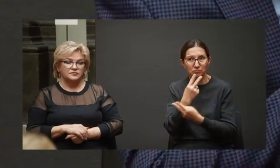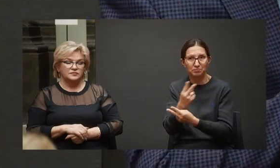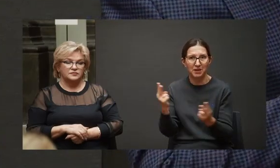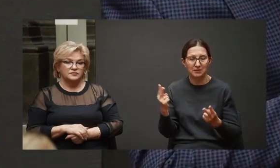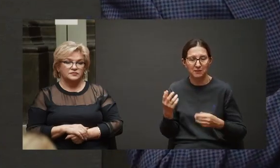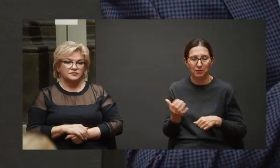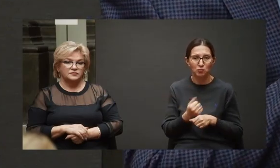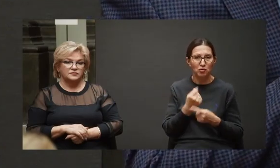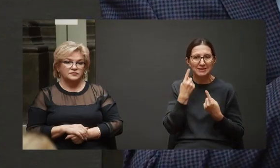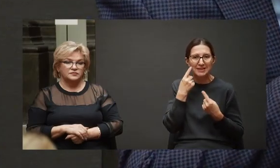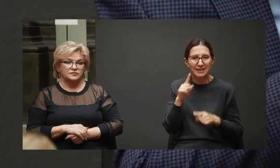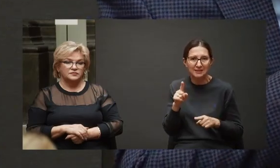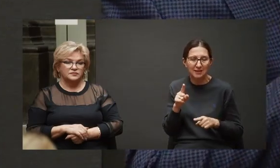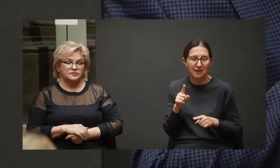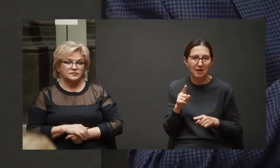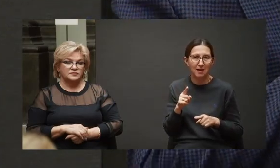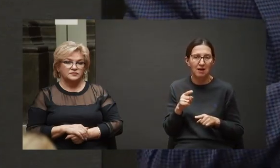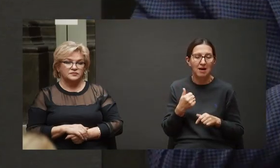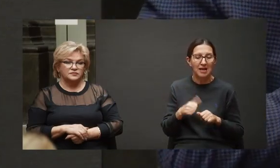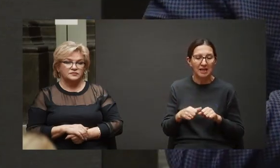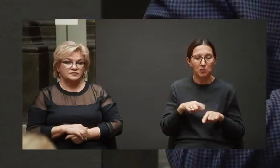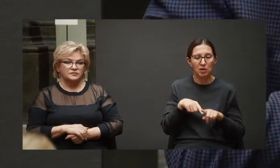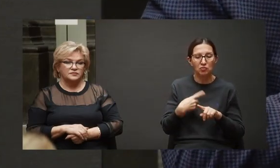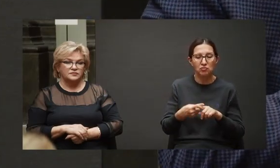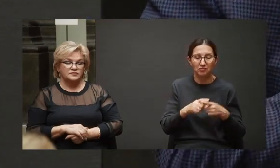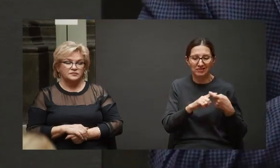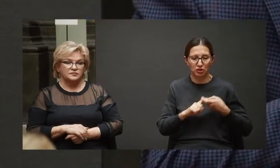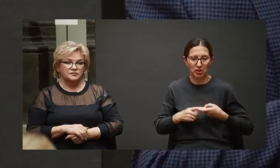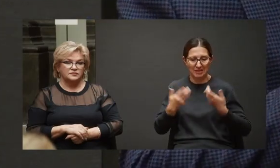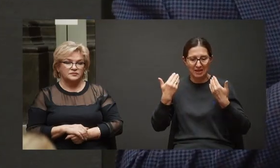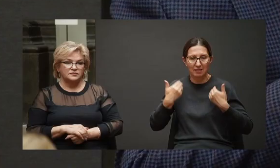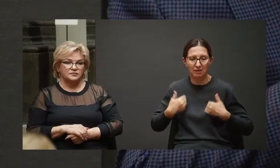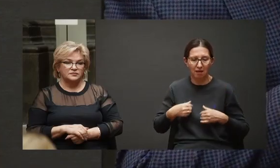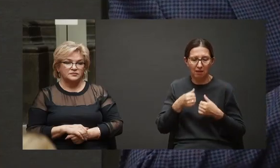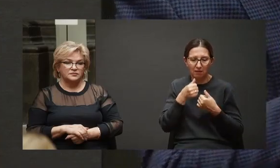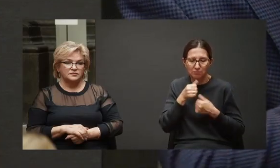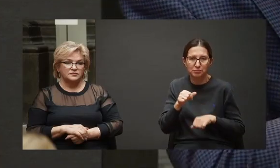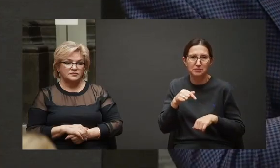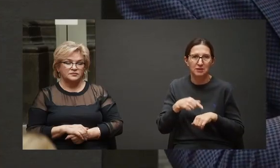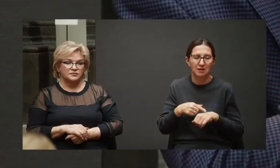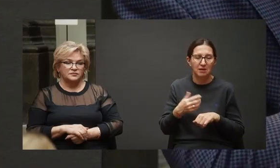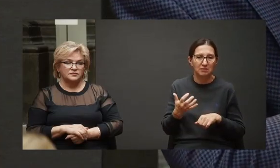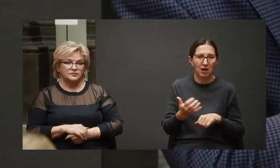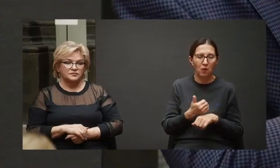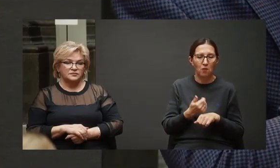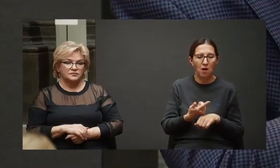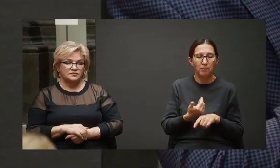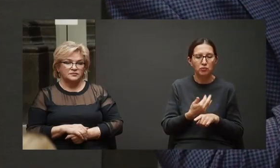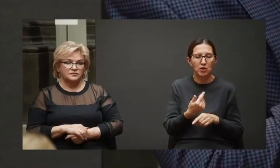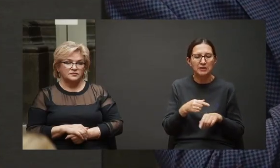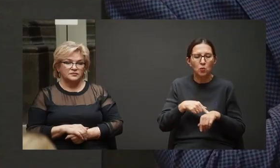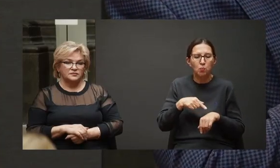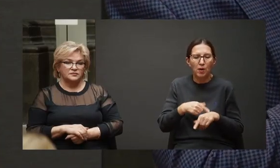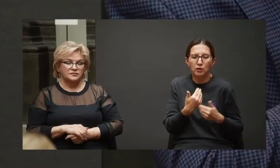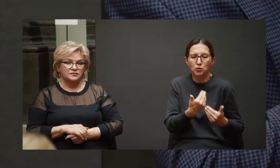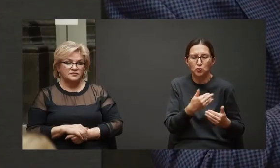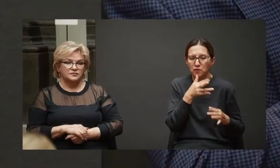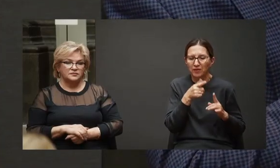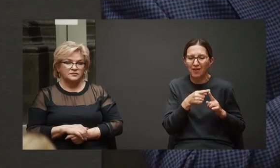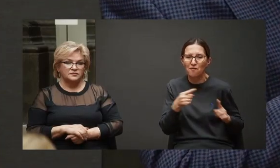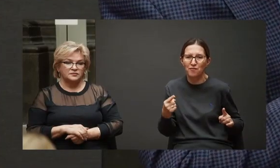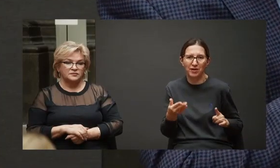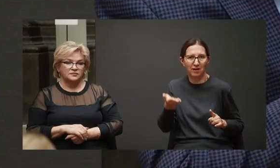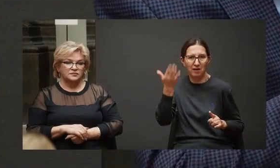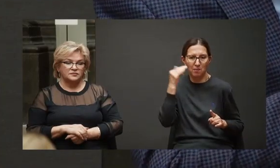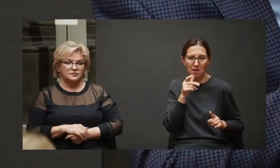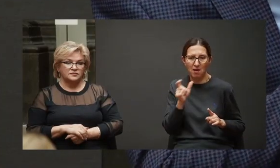идея телесно пережить такую подозрительную и ненаучную штуку, как дух эпохи. Да? Ну, вот был